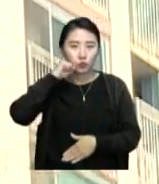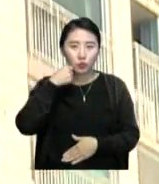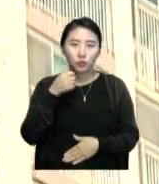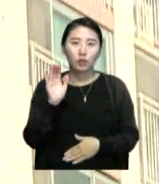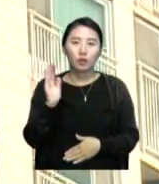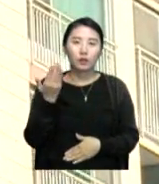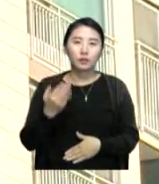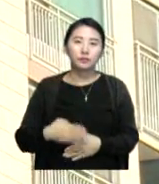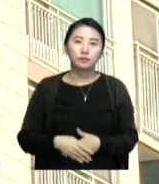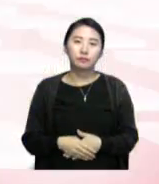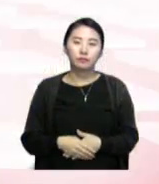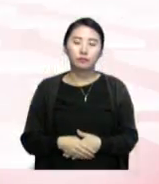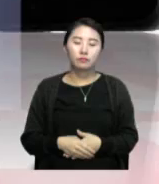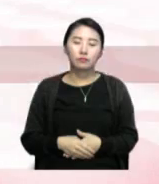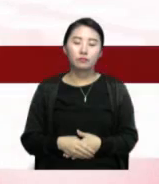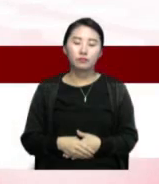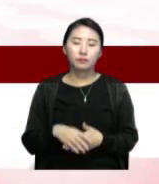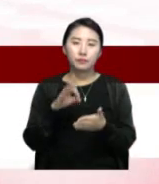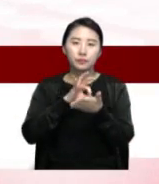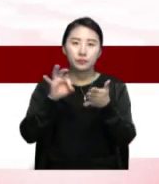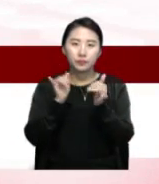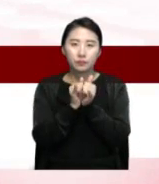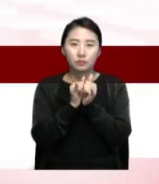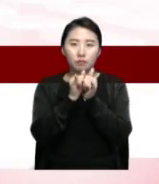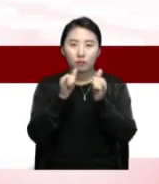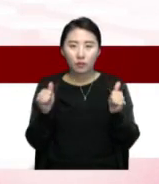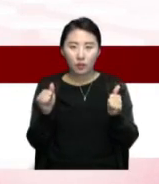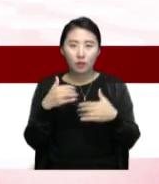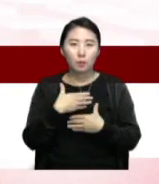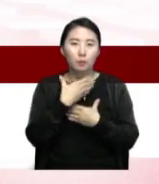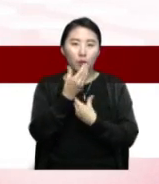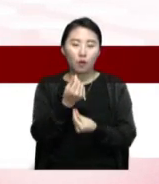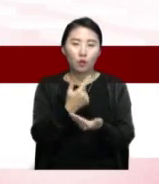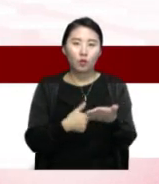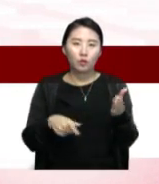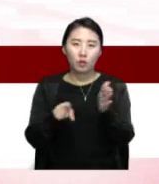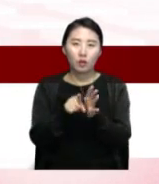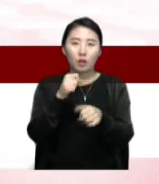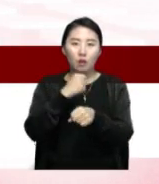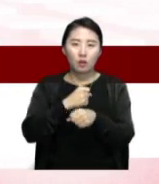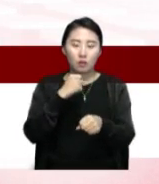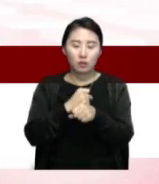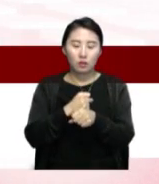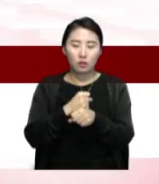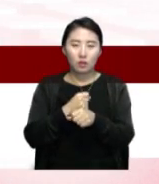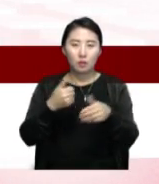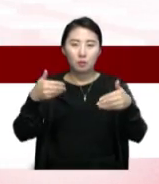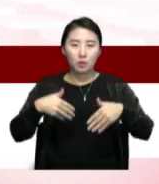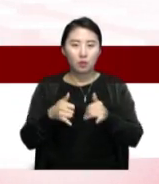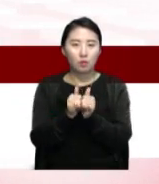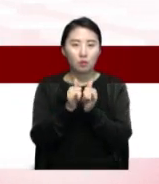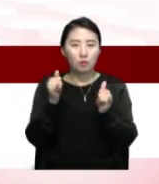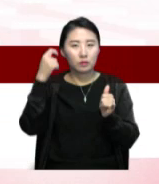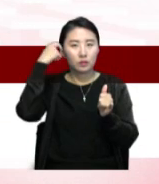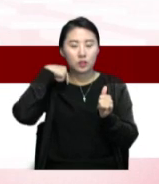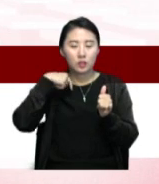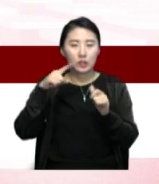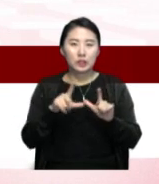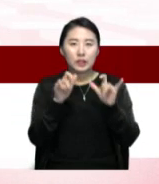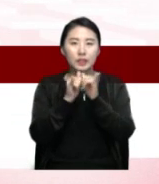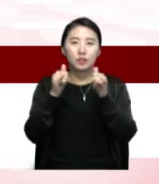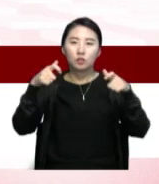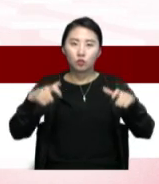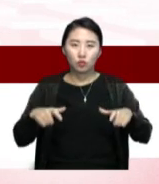된 겁니다. 이용하시는 분들의 편의 제공을 위해서 하는 거잖아요. 편의계 수혜자인 그